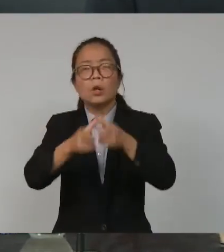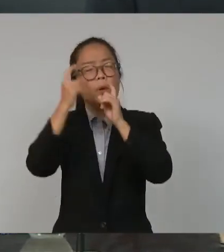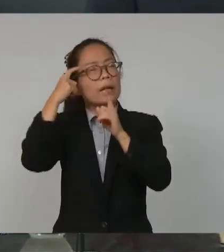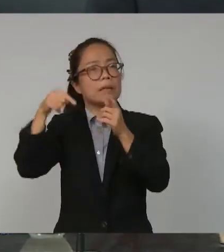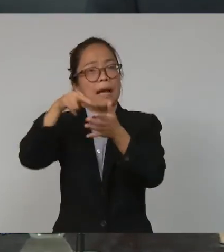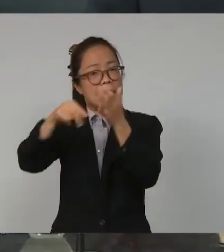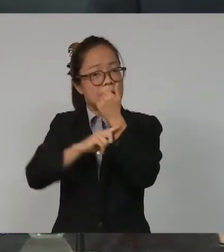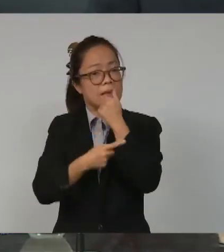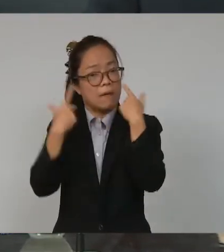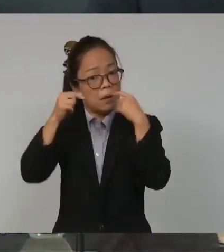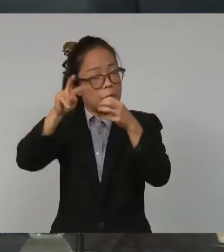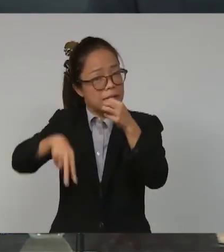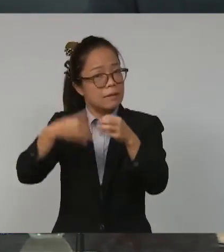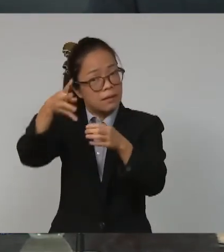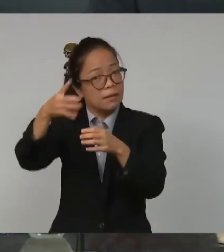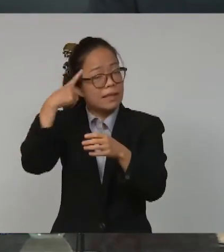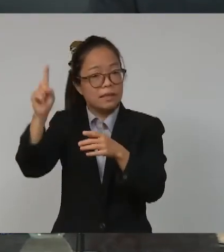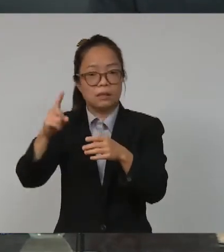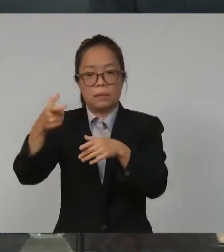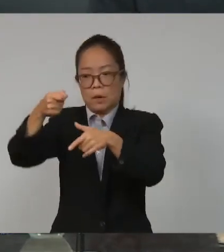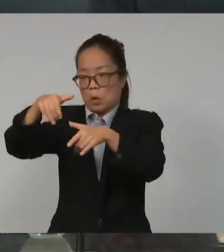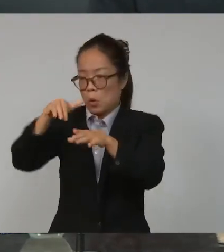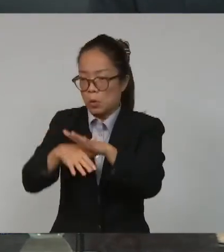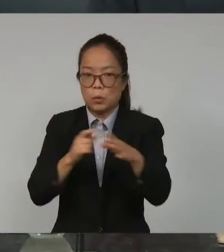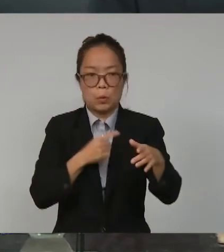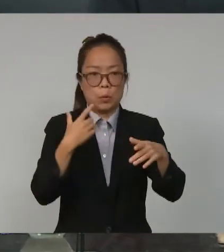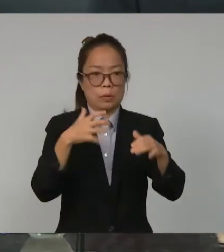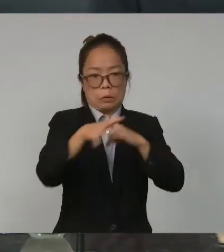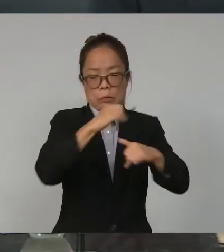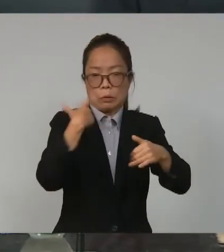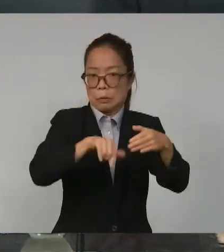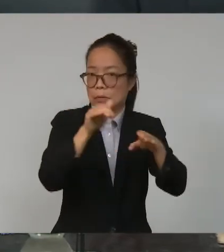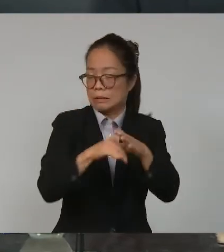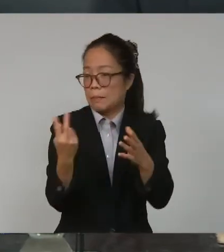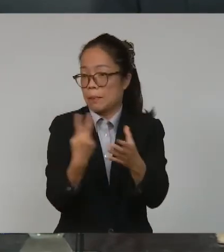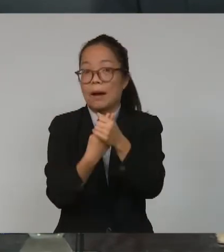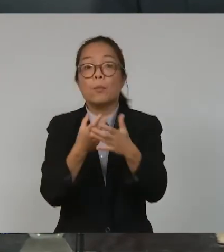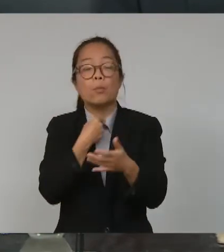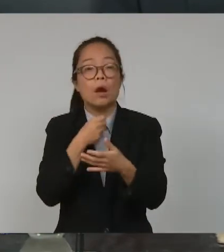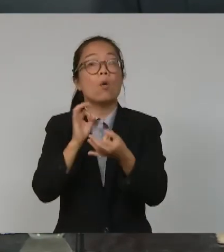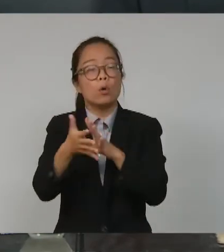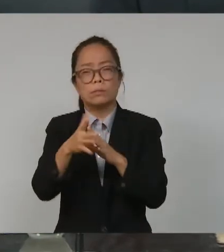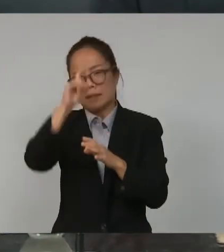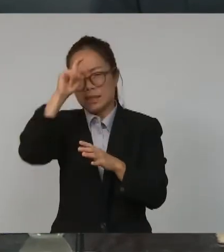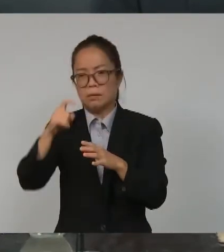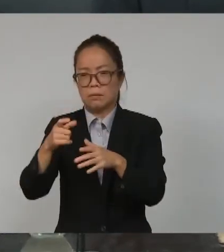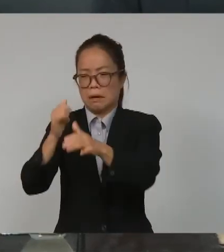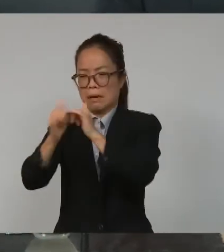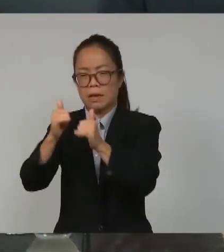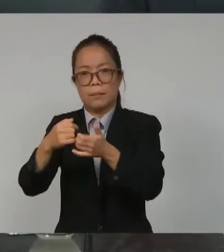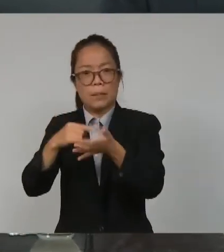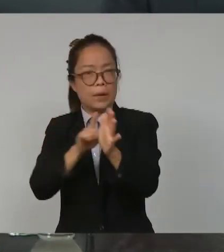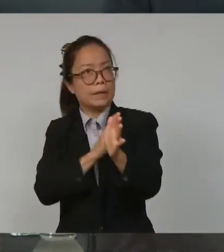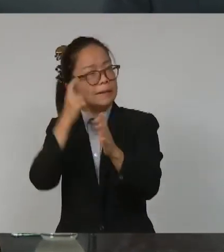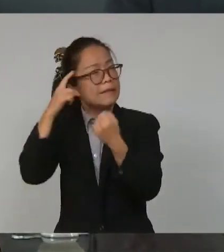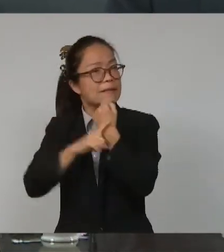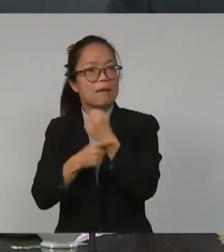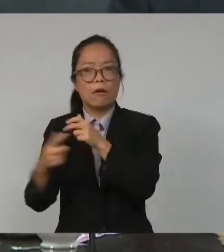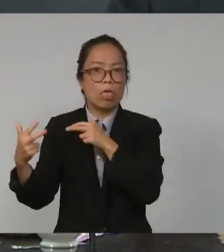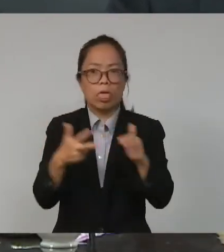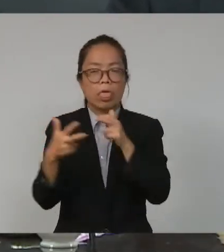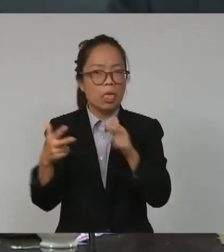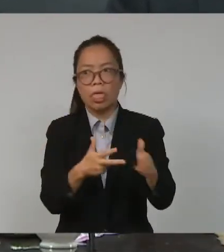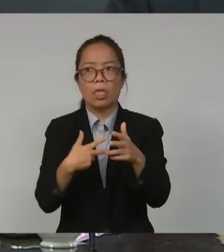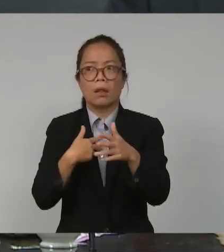则是什么？是希望公投跟大选合并举行。为什么？因为希望人民不需要为了表达自己的意见，